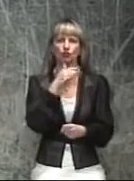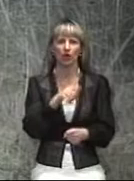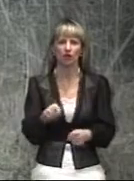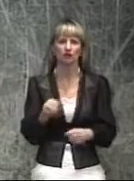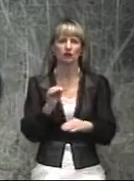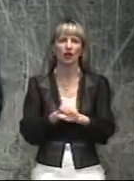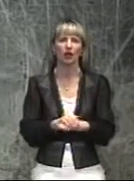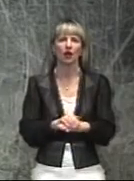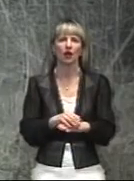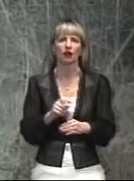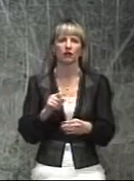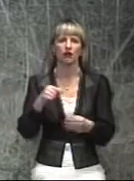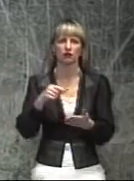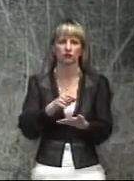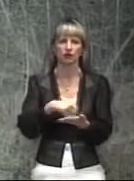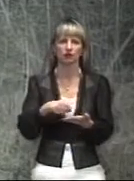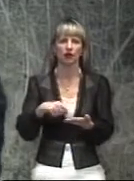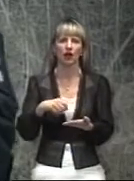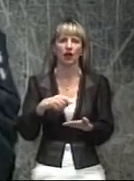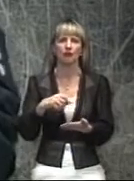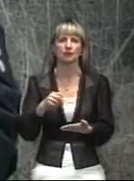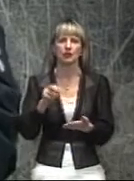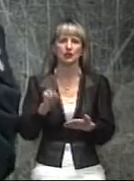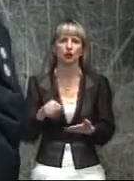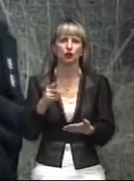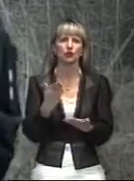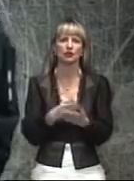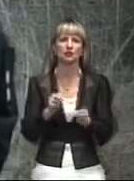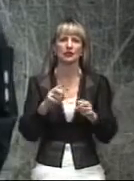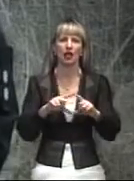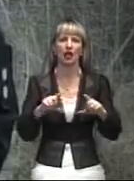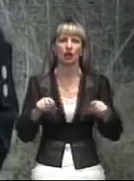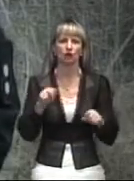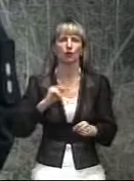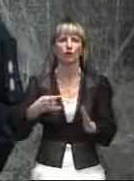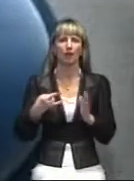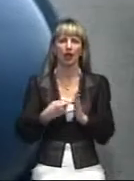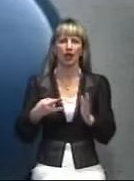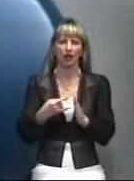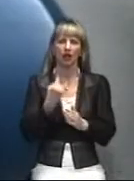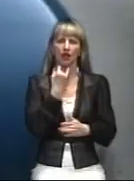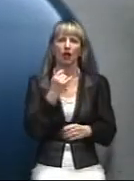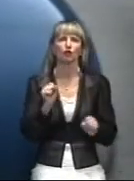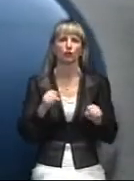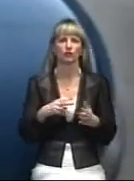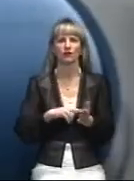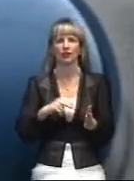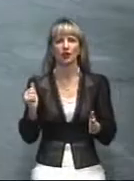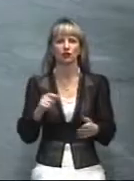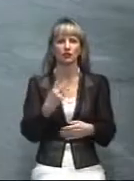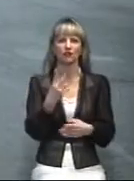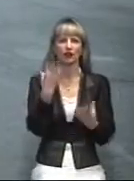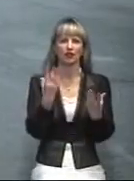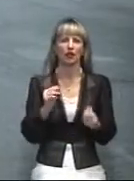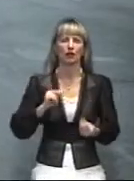це встановлюється олівцем пластмасовим. Тут сенсорний екран. Працює від батареї, яку теж можна від'єднувати. За два дні роботи за